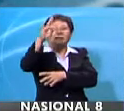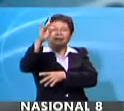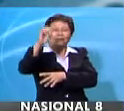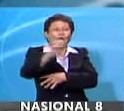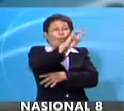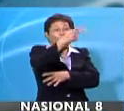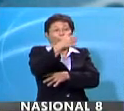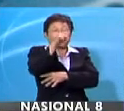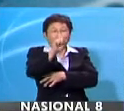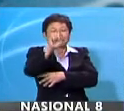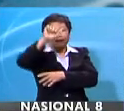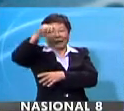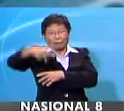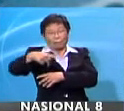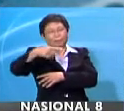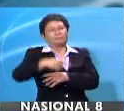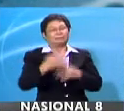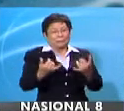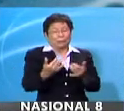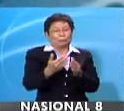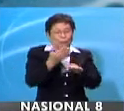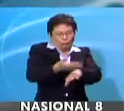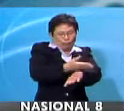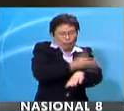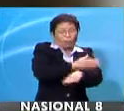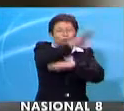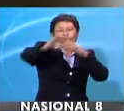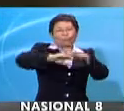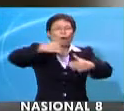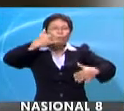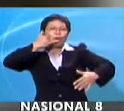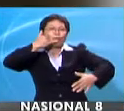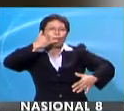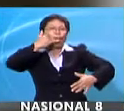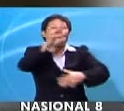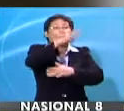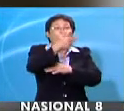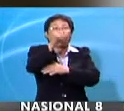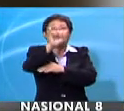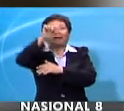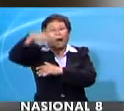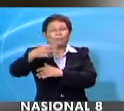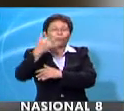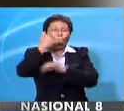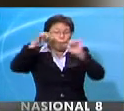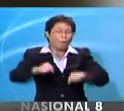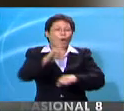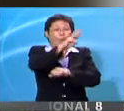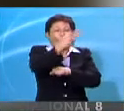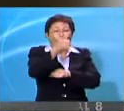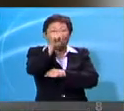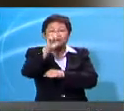WhatsApp untuk Android dikemas kini. Kini semua boleh membuat panggilan suara melalui WhatsApp Call. WhatsApp